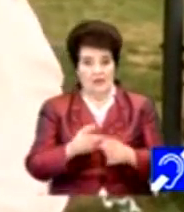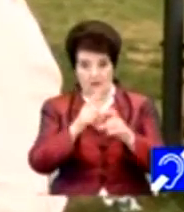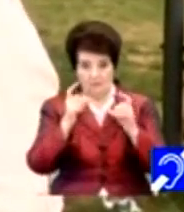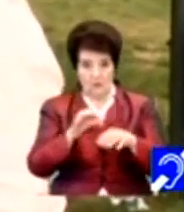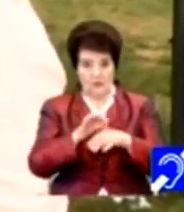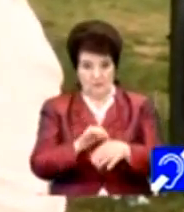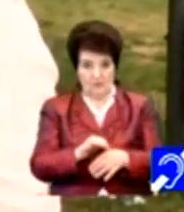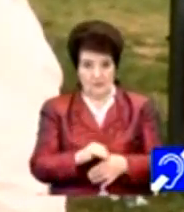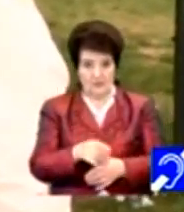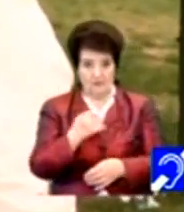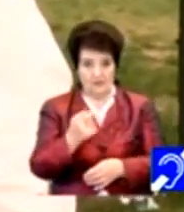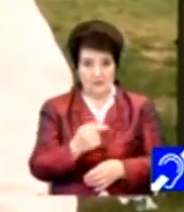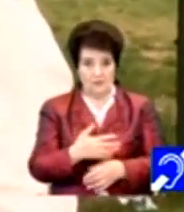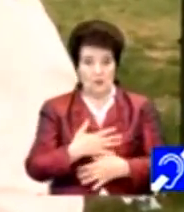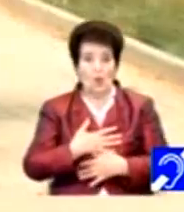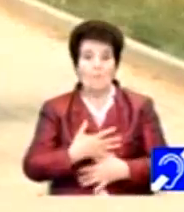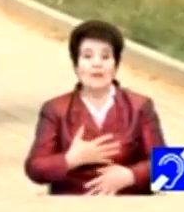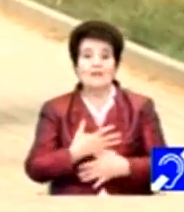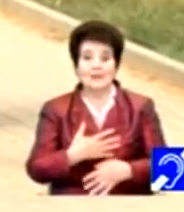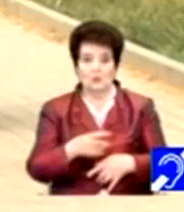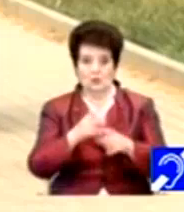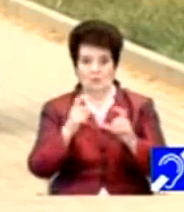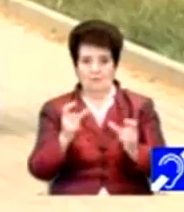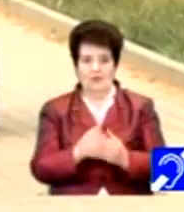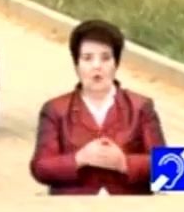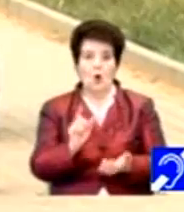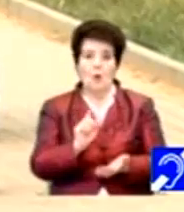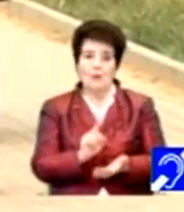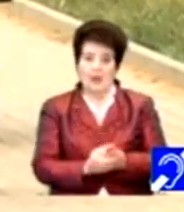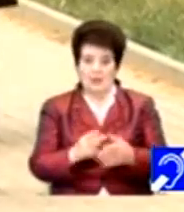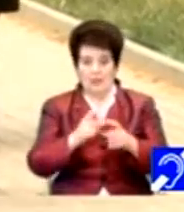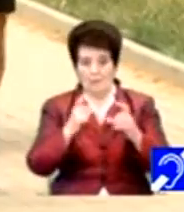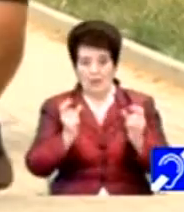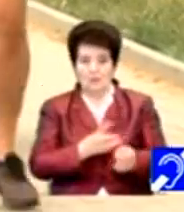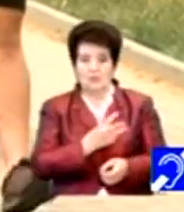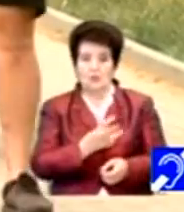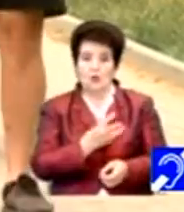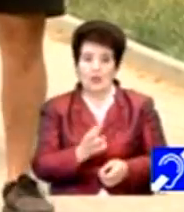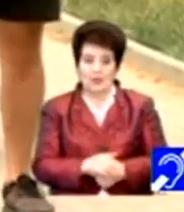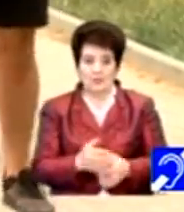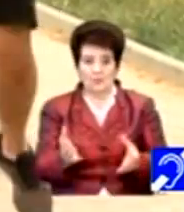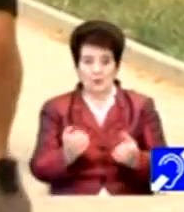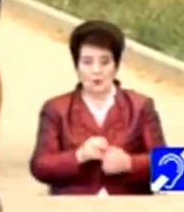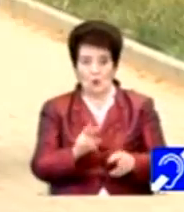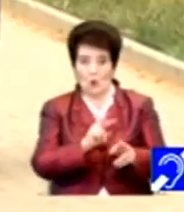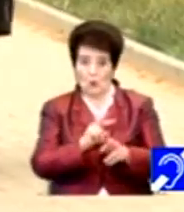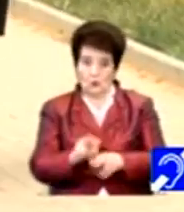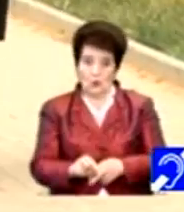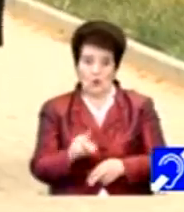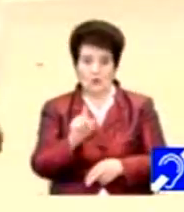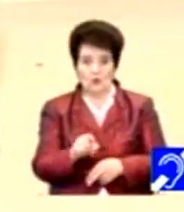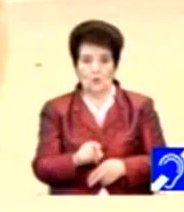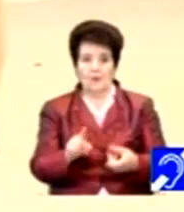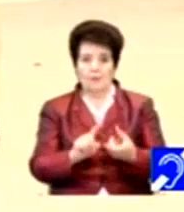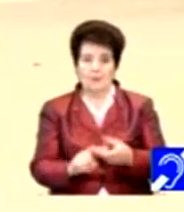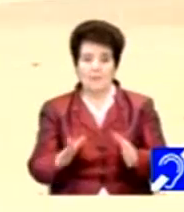eu vă spun ce stesc, m-am nădus într-un sac. Și cum purtarea obligatorie a măștilor se dorește a fi o soluție de preluare a controlului asupra